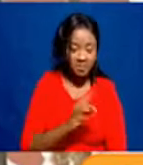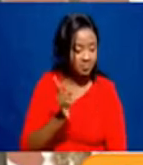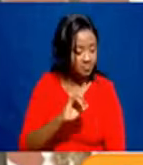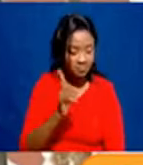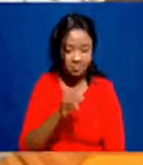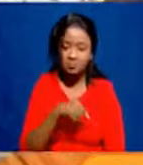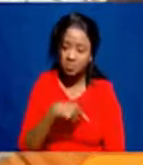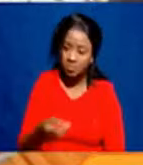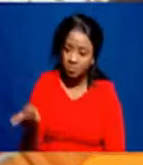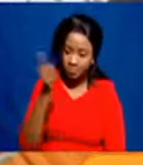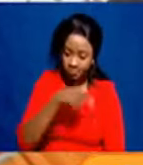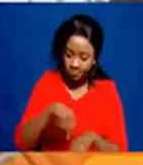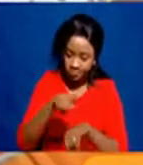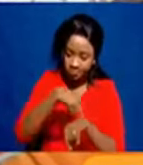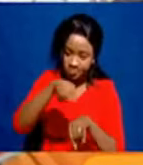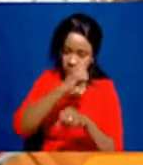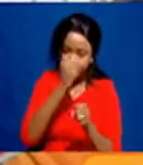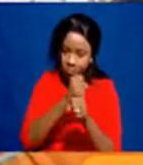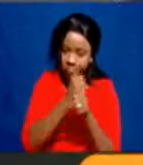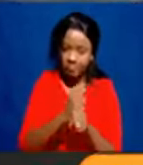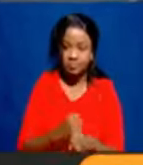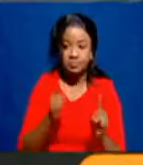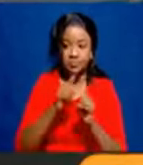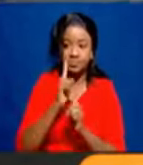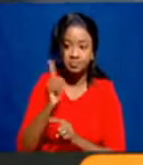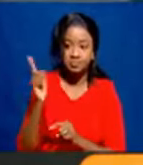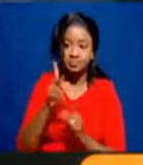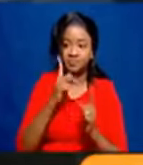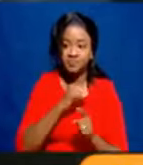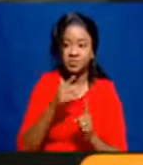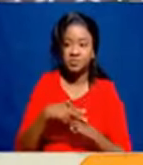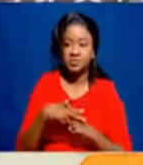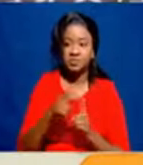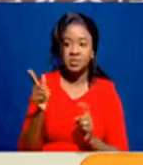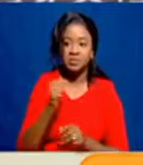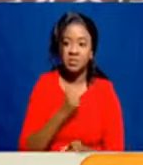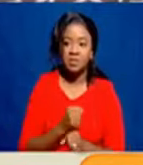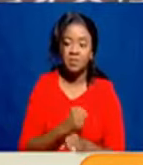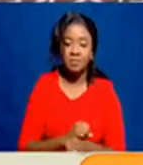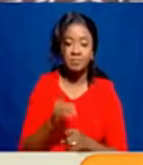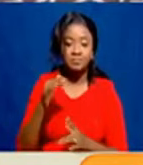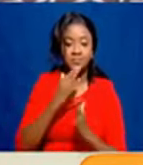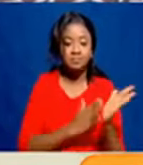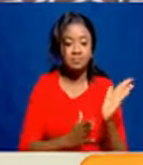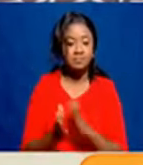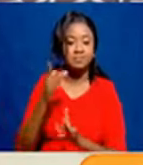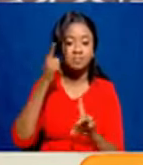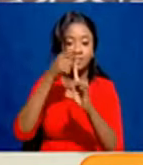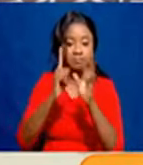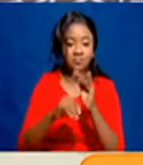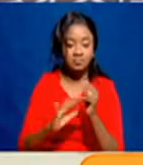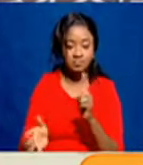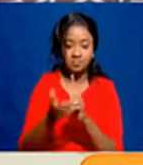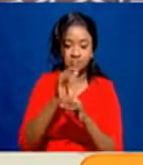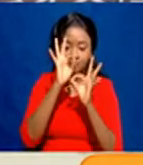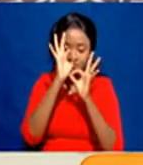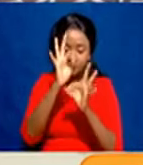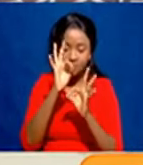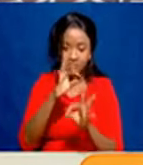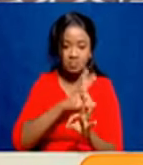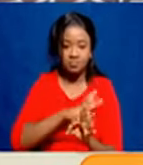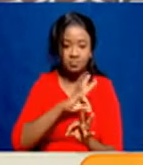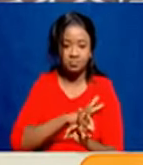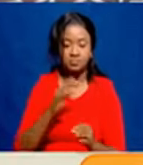wanyamapori ya Samburu tayari imeanza kutumia mfumo huo. Ni mpango unaolenga kuwafikia uadilifu ukusanyaji wa mapato ya kaunti.